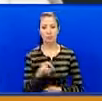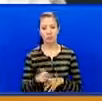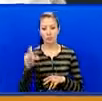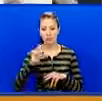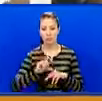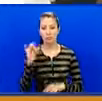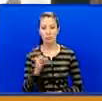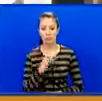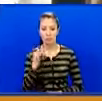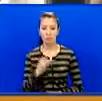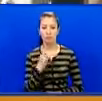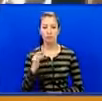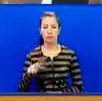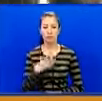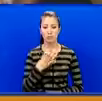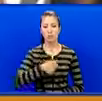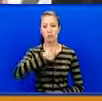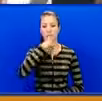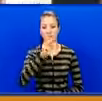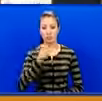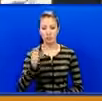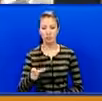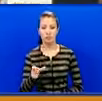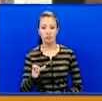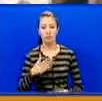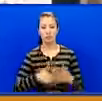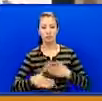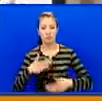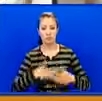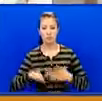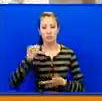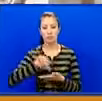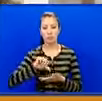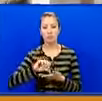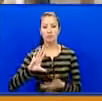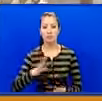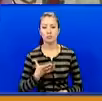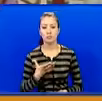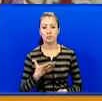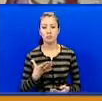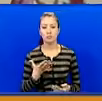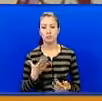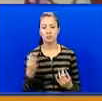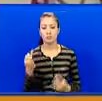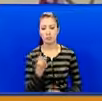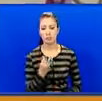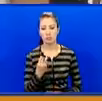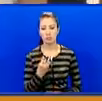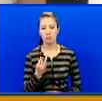Және үлкен кісілердің өзі де жас баласы қуанып, олар қатысып жатты. Және бізбен бірге